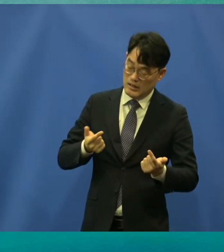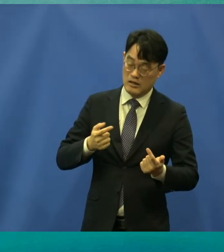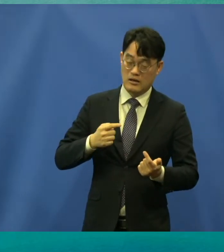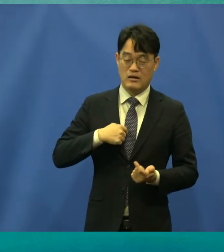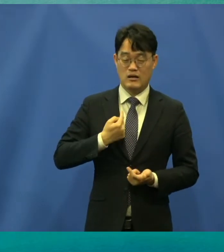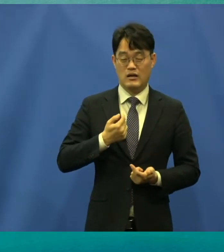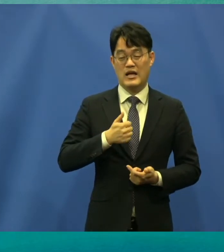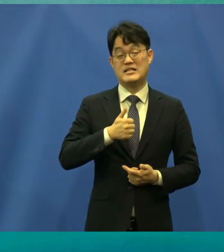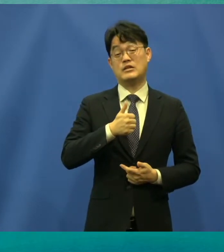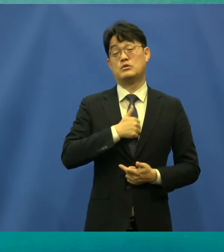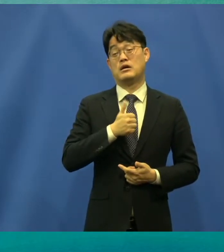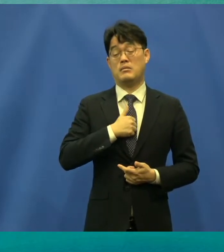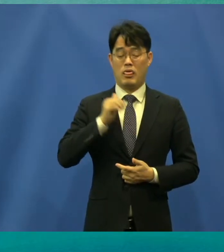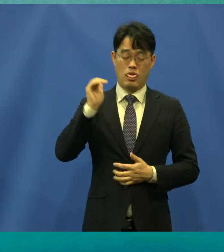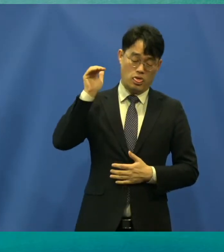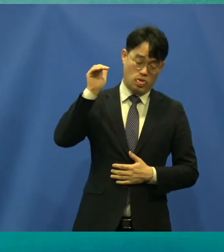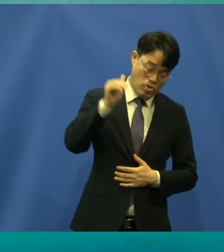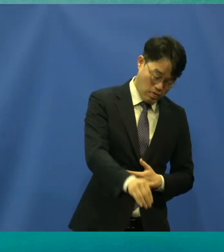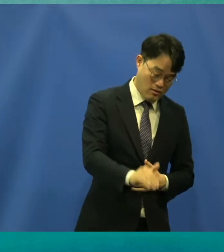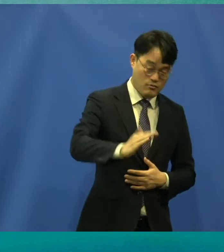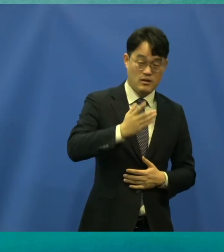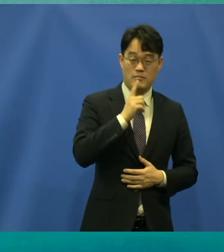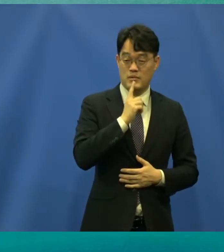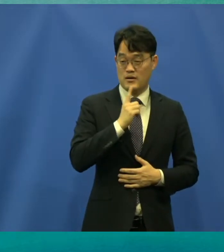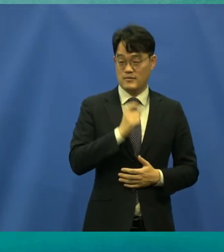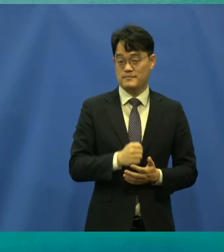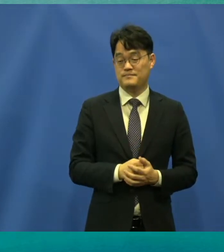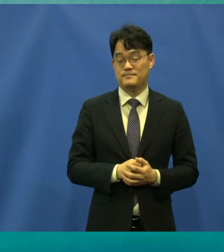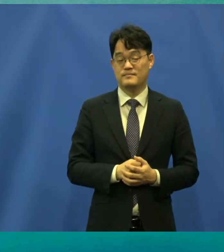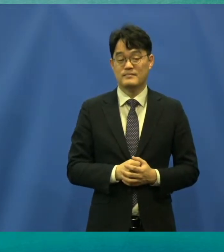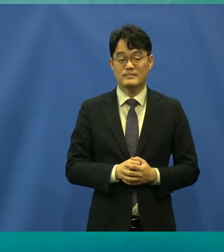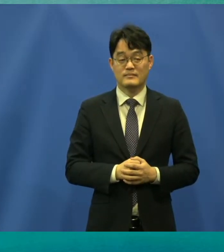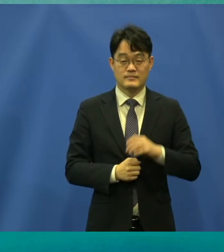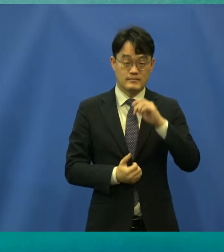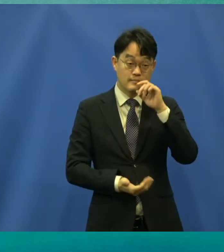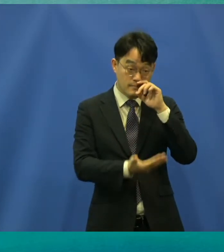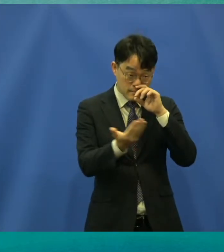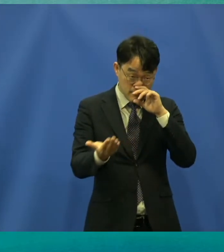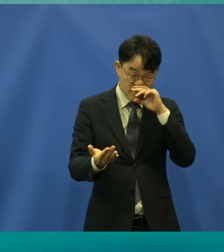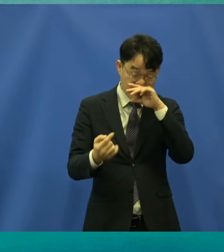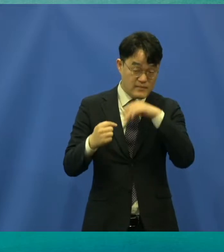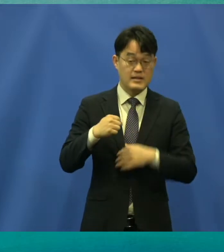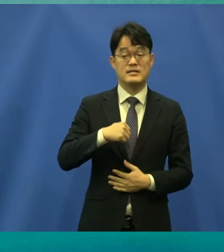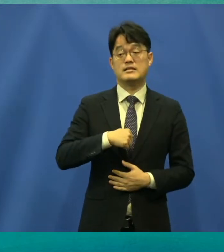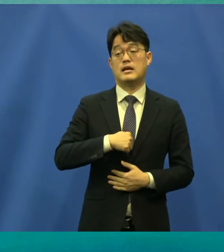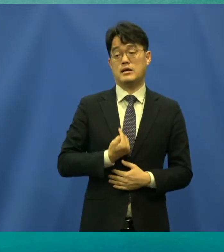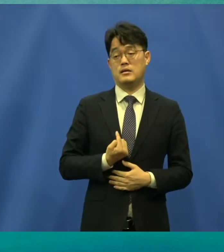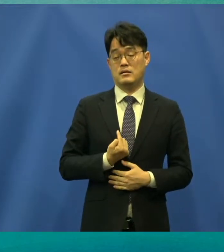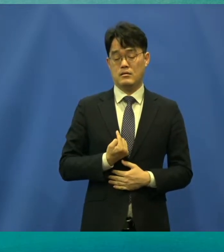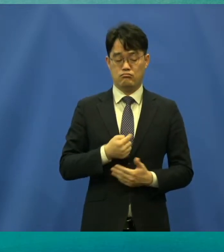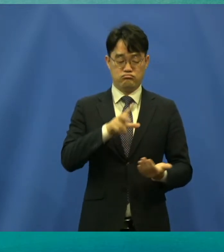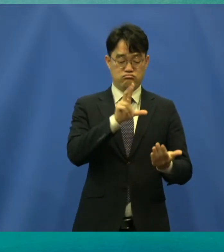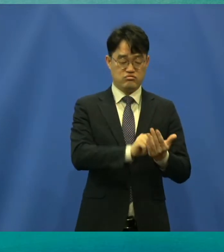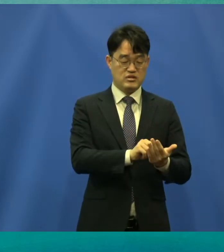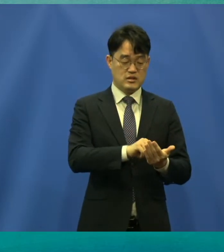여러분, 가장 힘든 게 자기와의 화해예요. 자기가 자기를 용서하지 못해요.